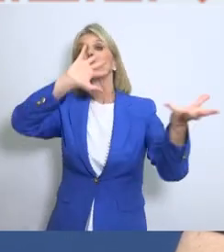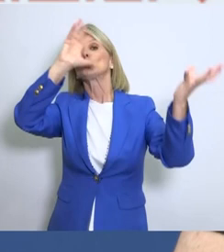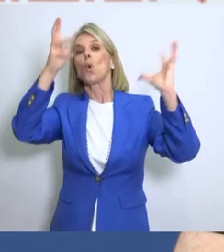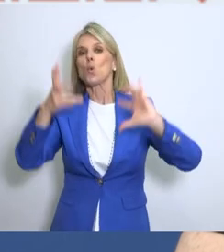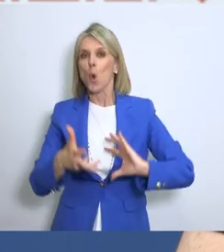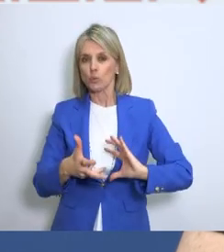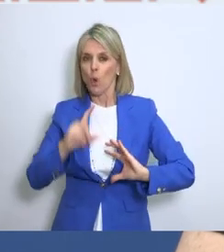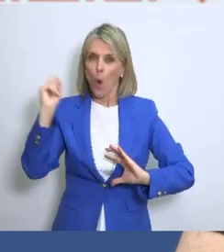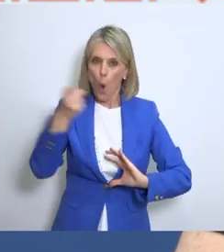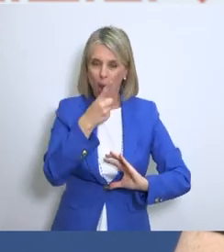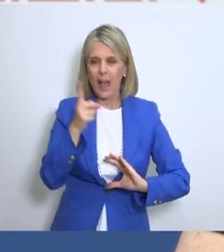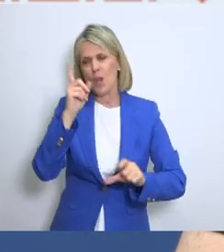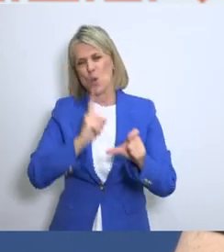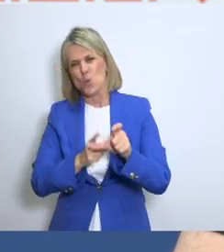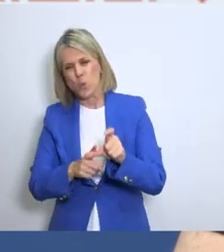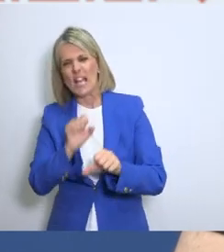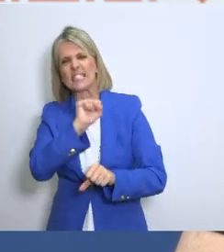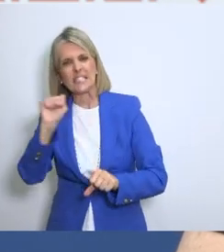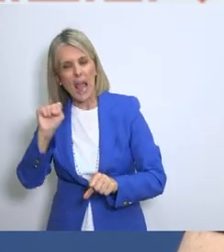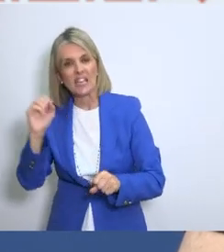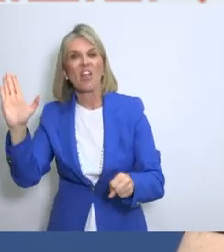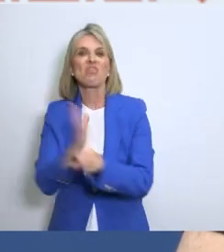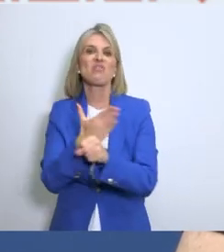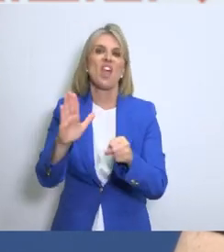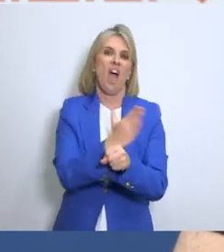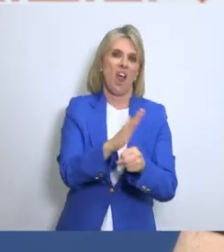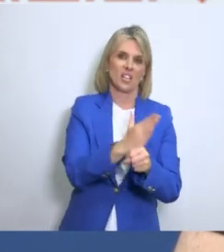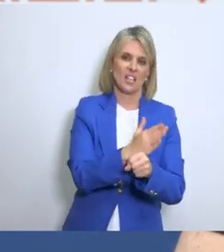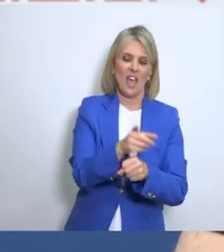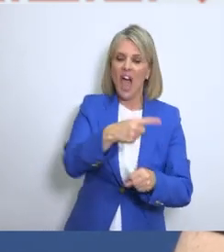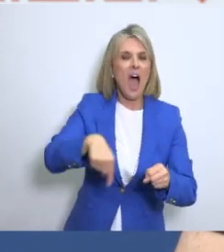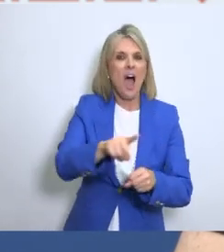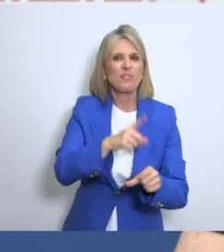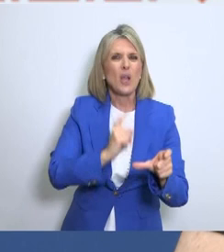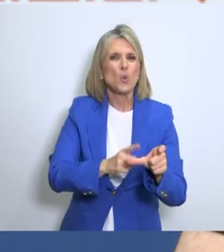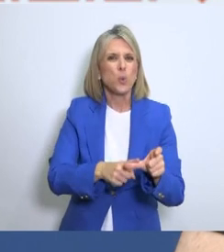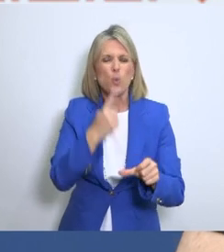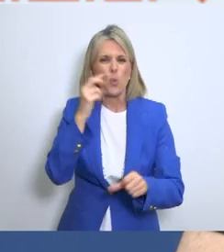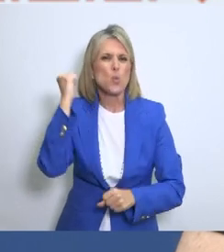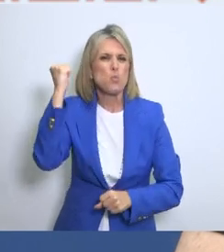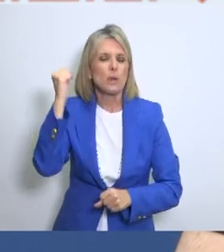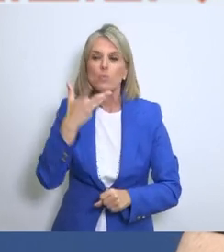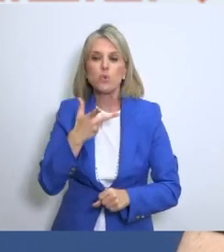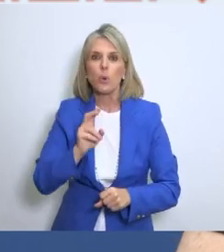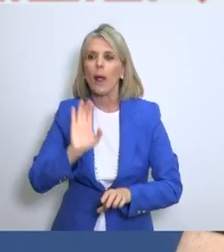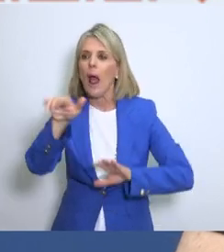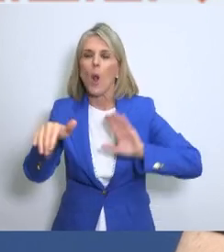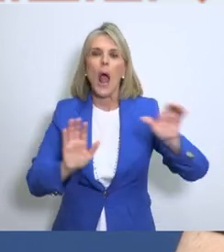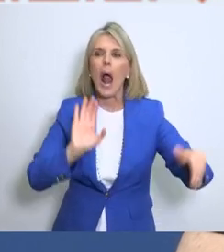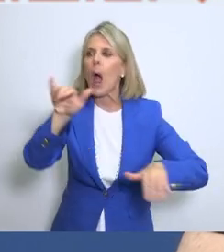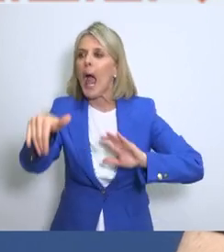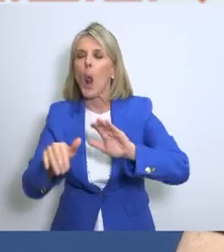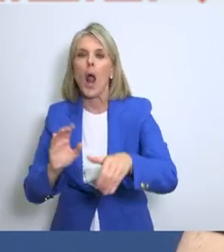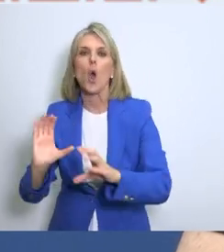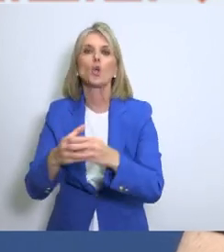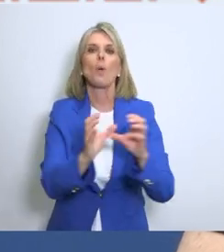σταλινικά κόμματα έχουν διαλυθεί ή ακόμα έχουν περάσει και στο αντίπαλο στρατόπεδο. Παράλληλα, οι διάφοροι ψευτοπροοδευτικοί